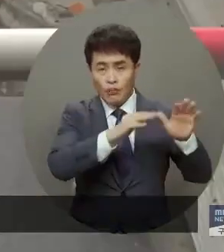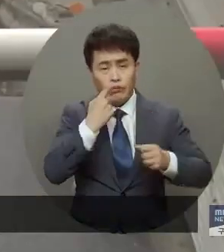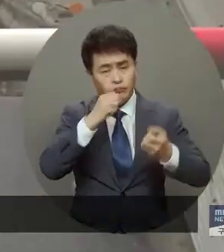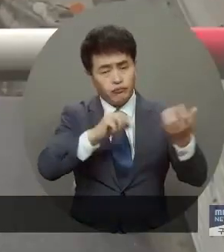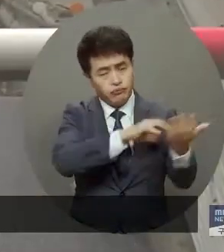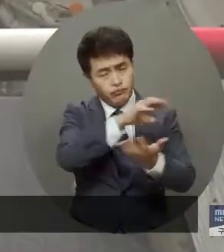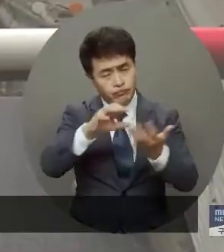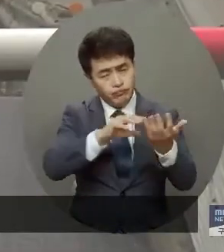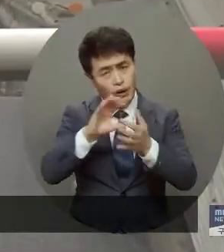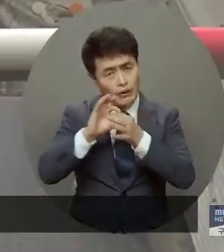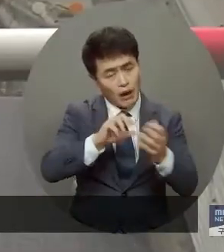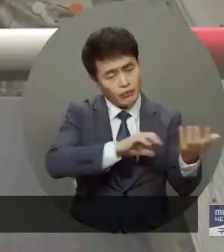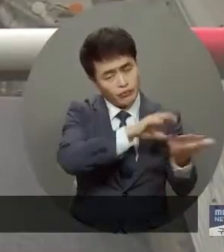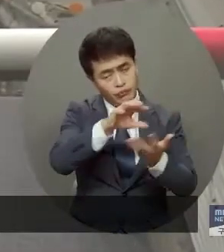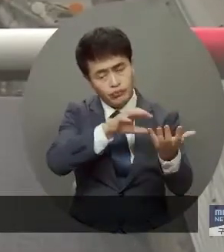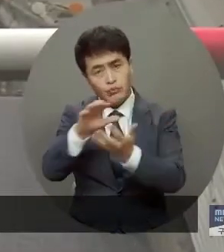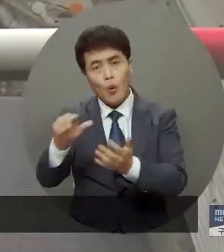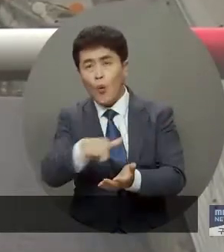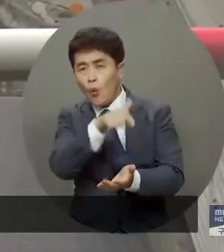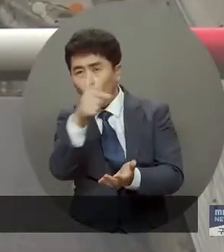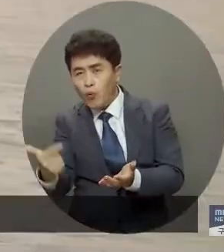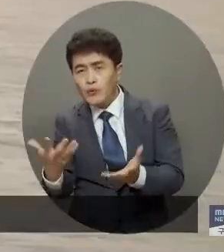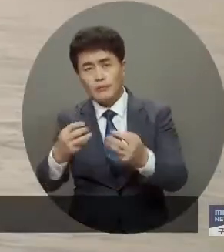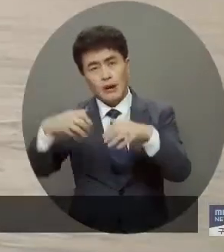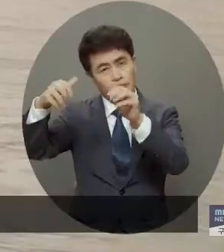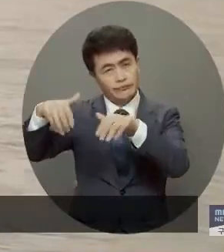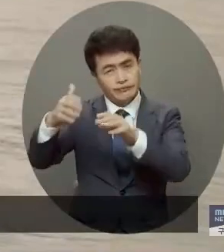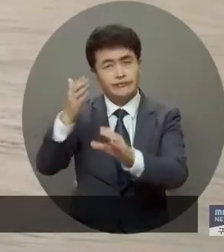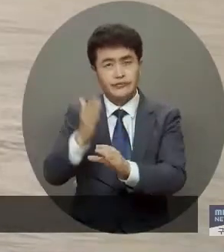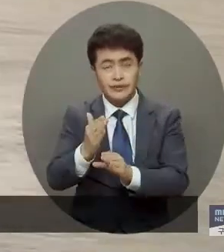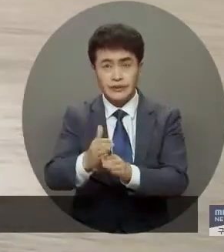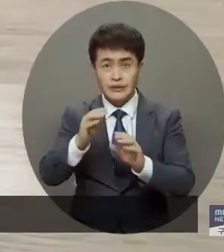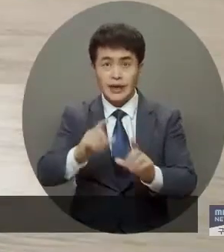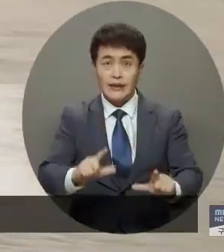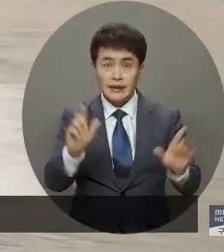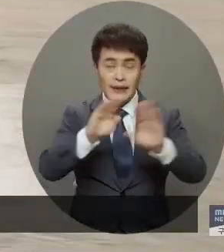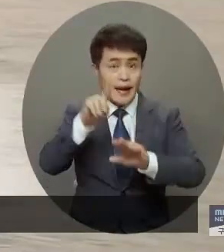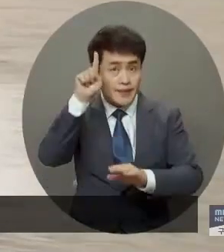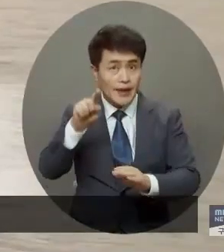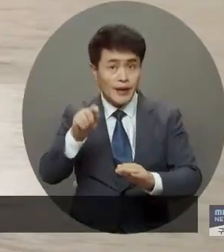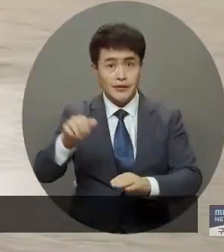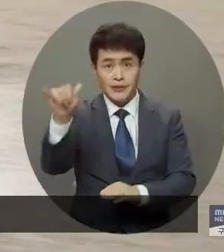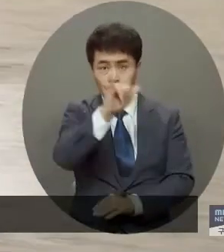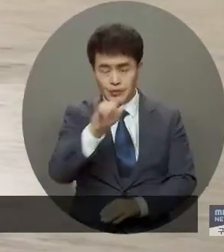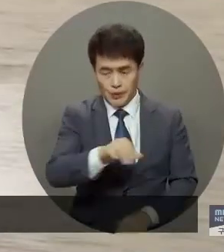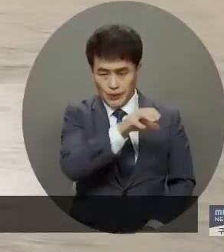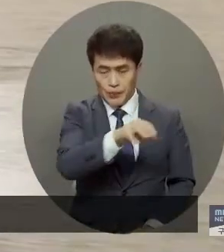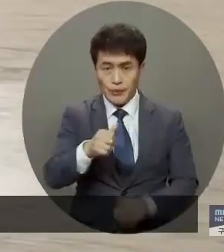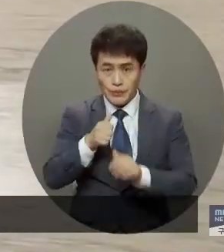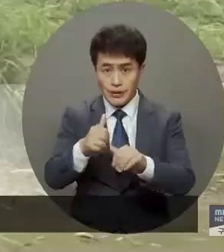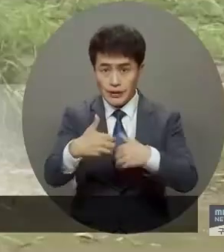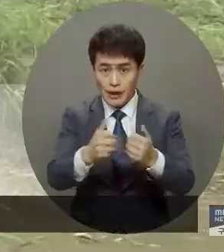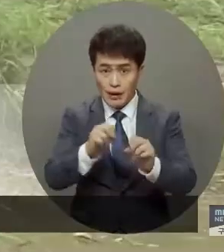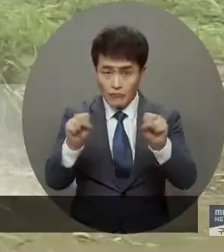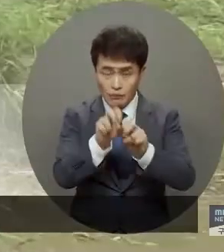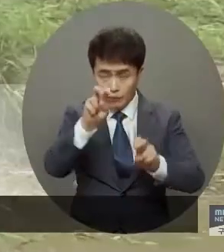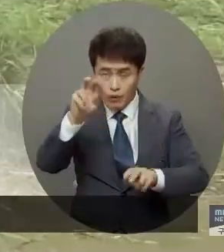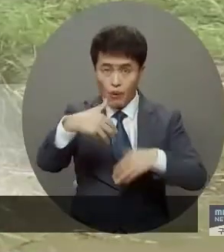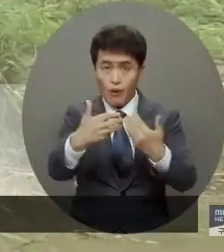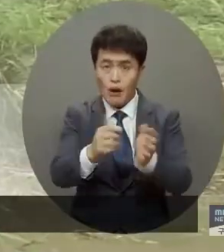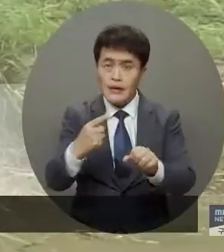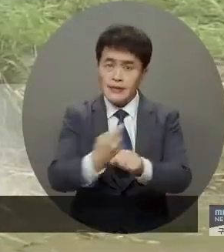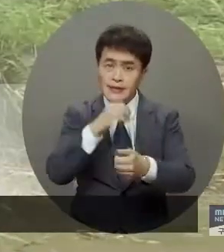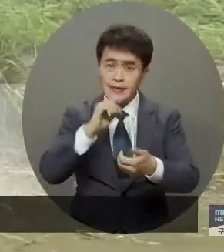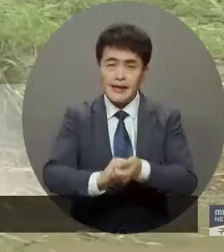계속 유입되면서 오후에도 많은 비를 뿌리겠는데요. 기상청은 내일까지 전북 지역의 곳에 따라 천둥 번개를 동반한